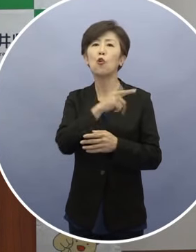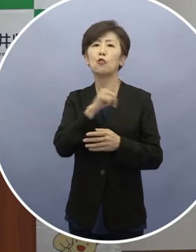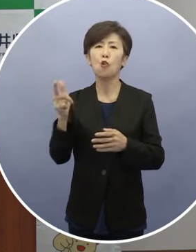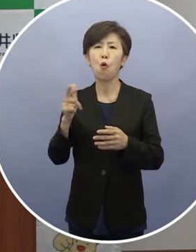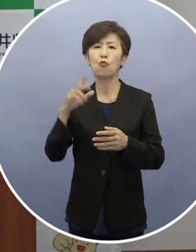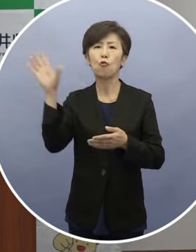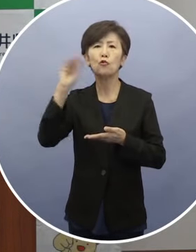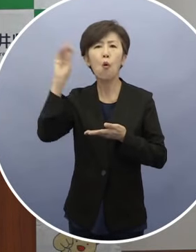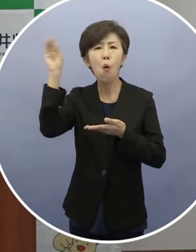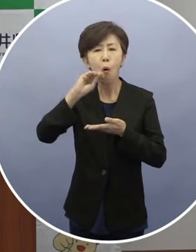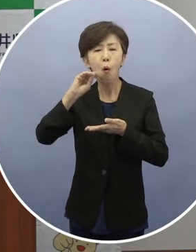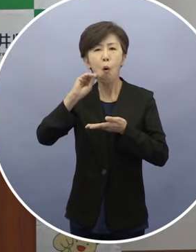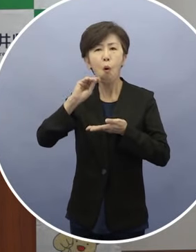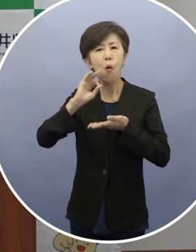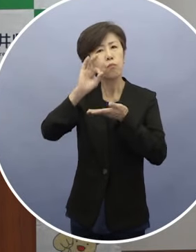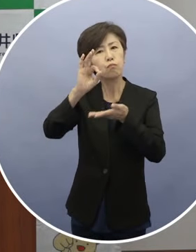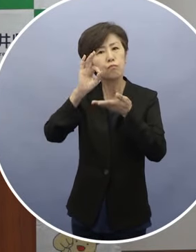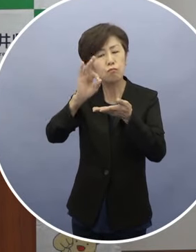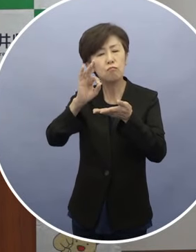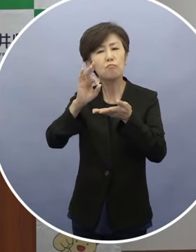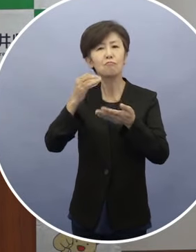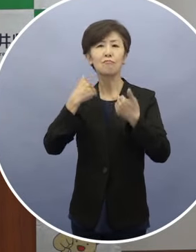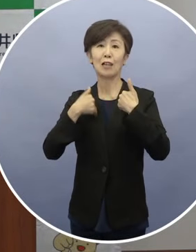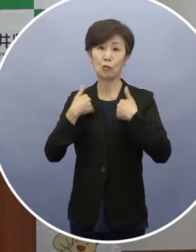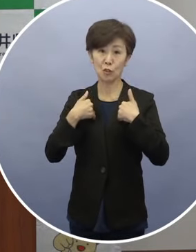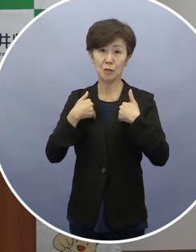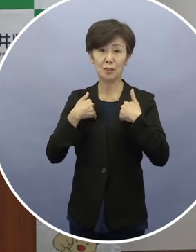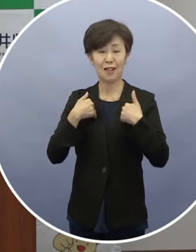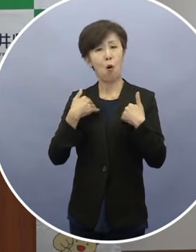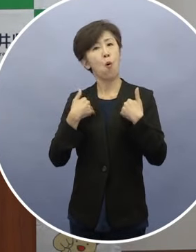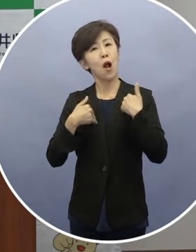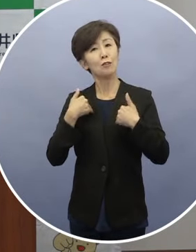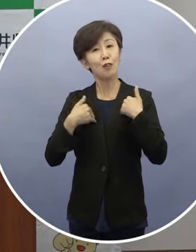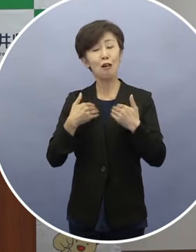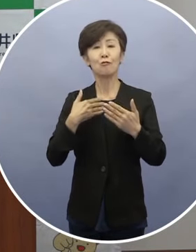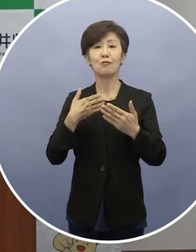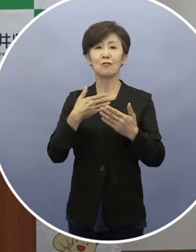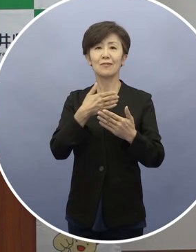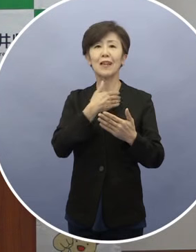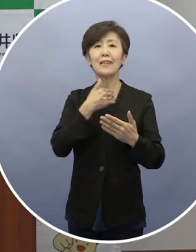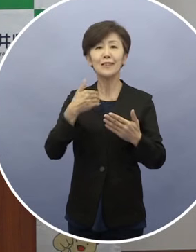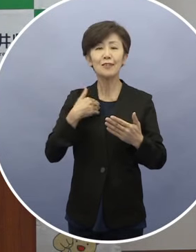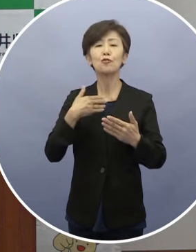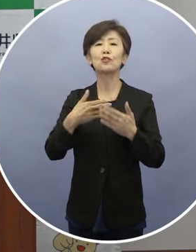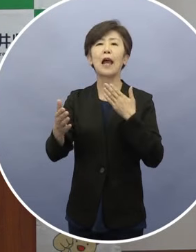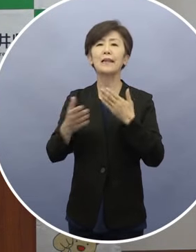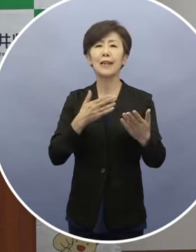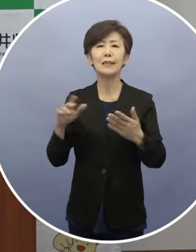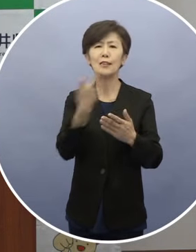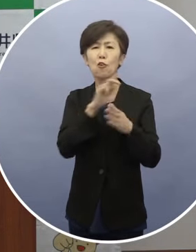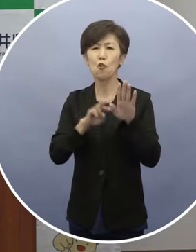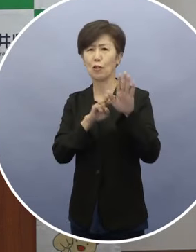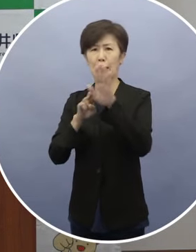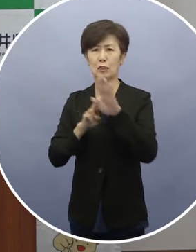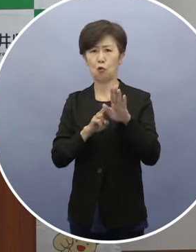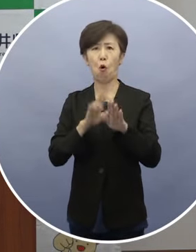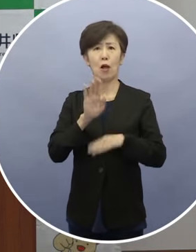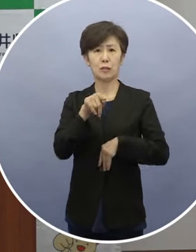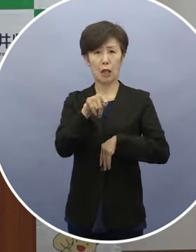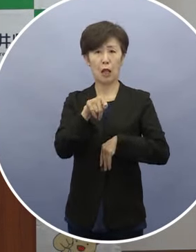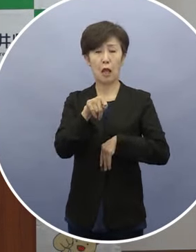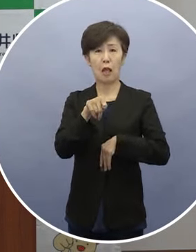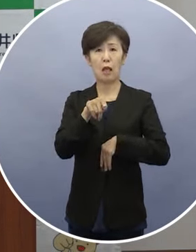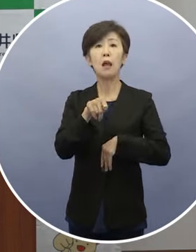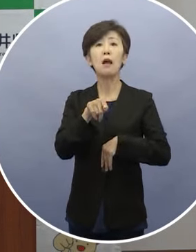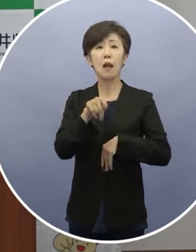ろと情報を楽しんでいただくとか、またワクワクできるような体験ということで検討してまいりました。その